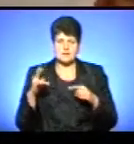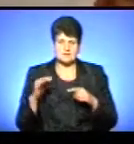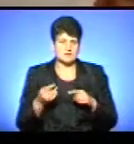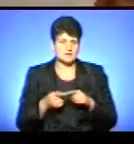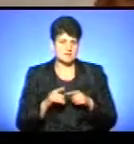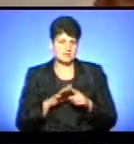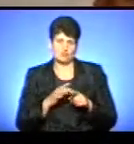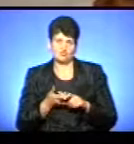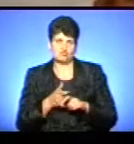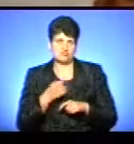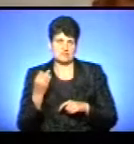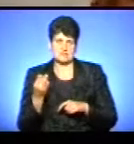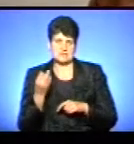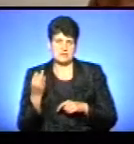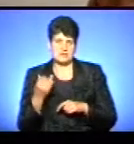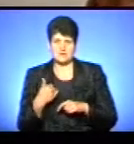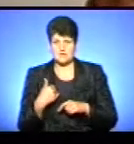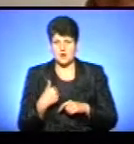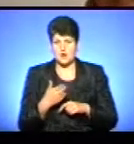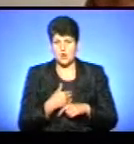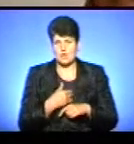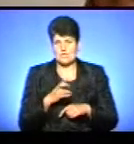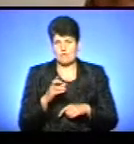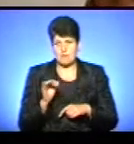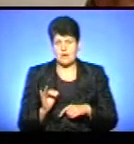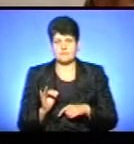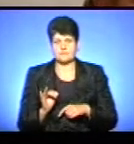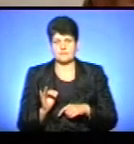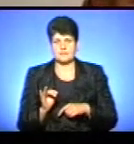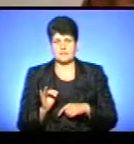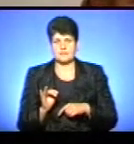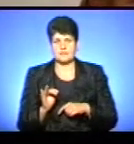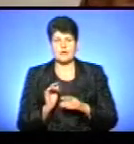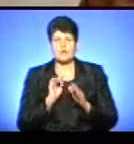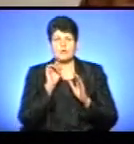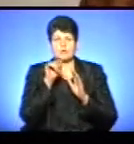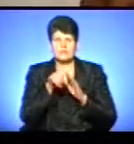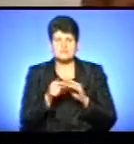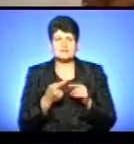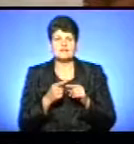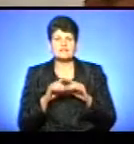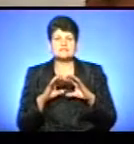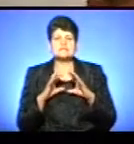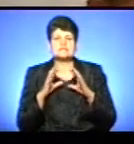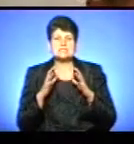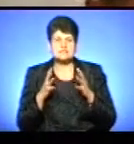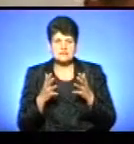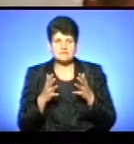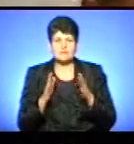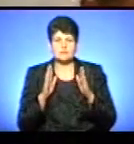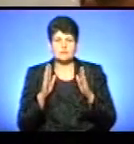дуже цікаво. І я хотів би перенестися і сам в цей світ, і сам стати